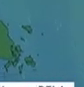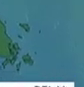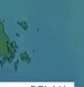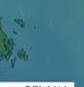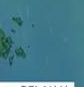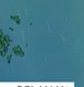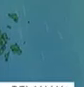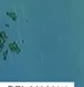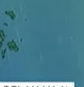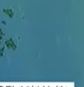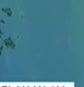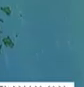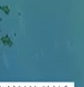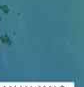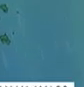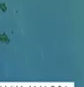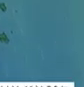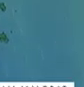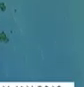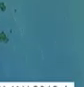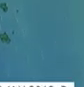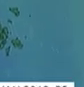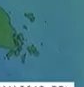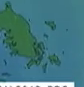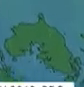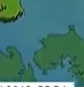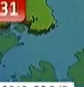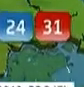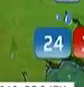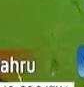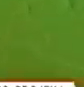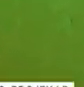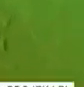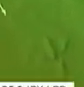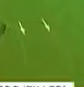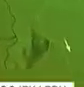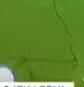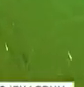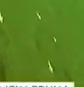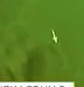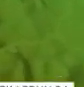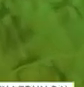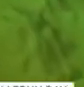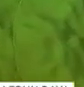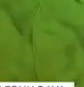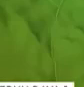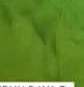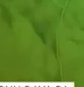We'll be right back.